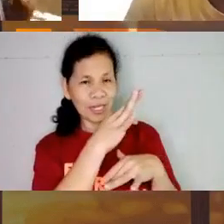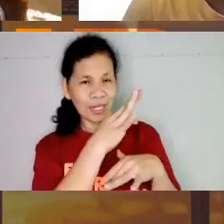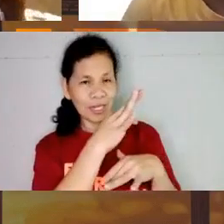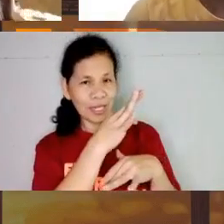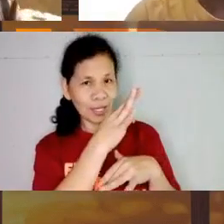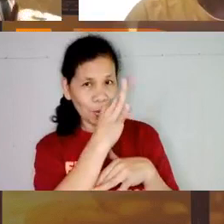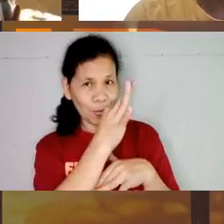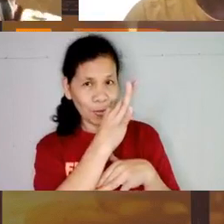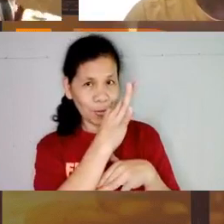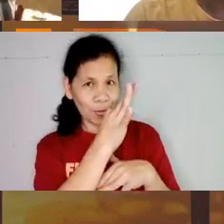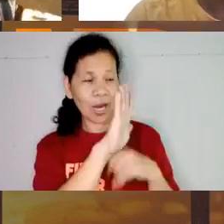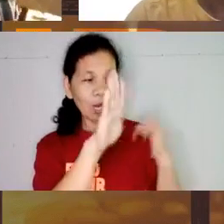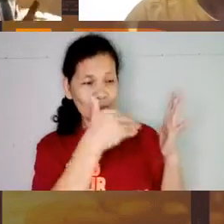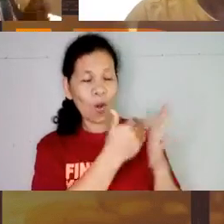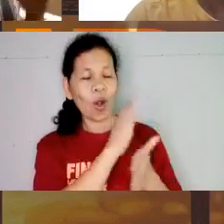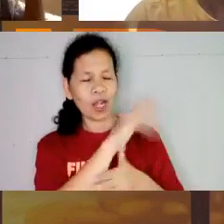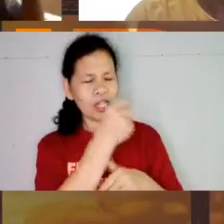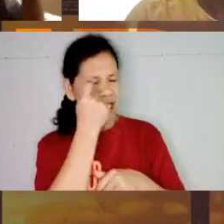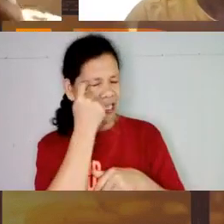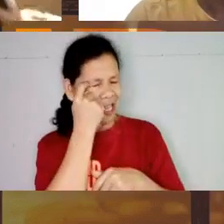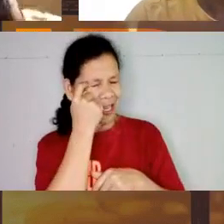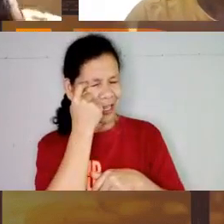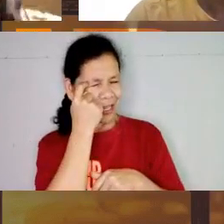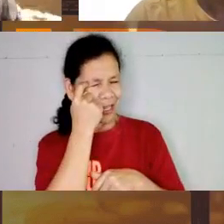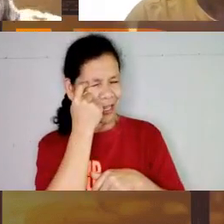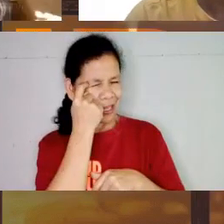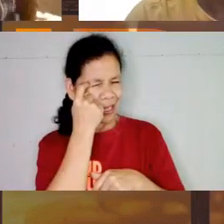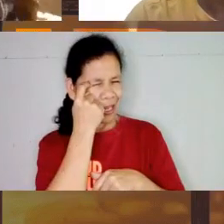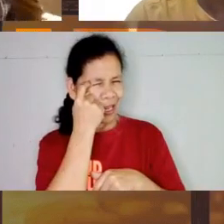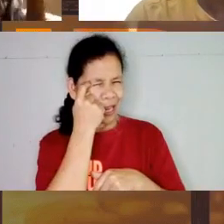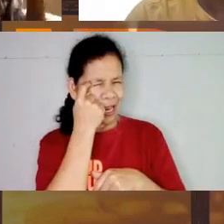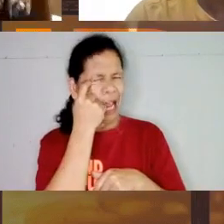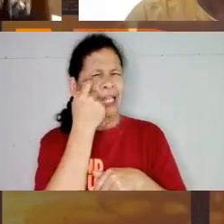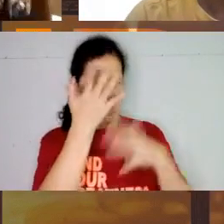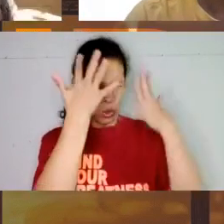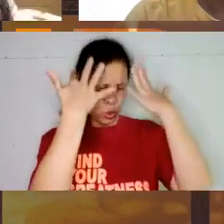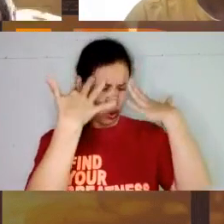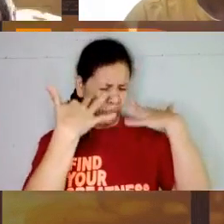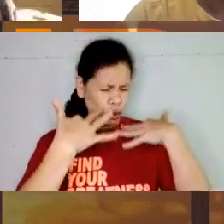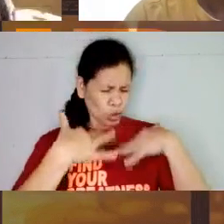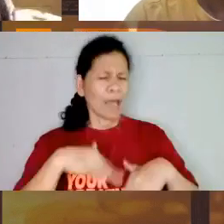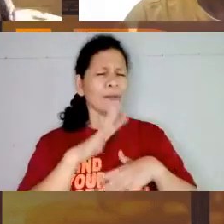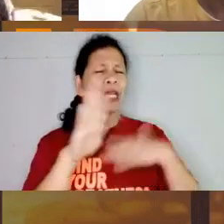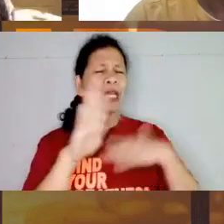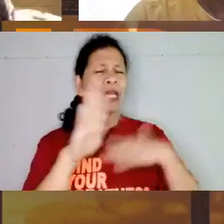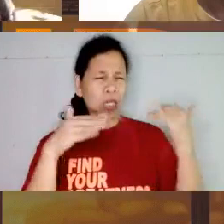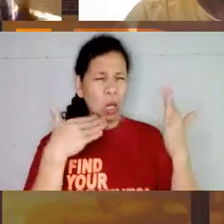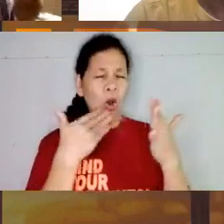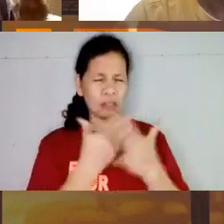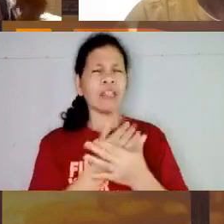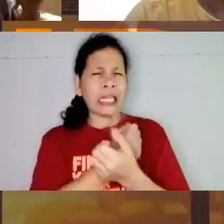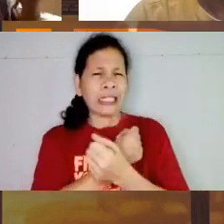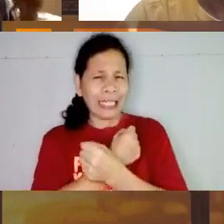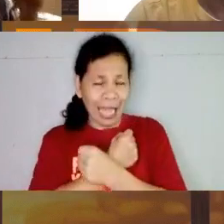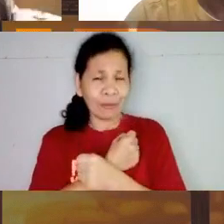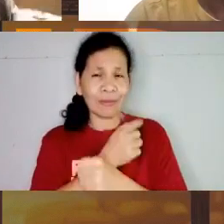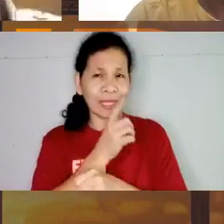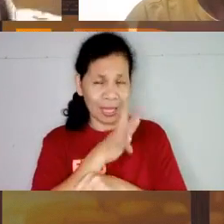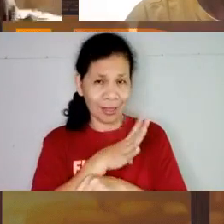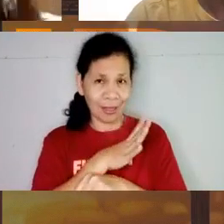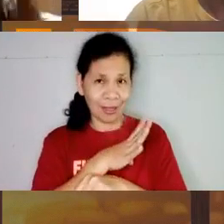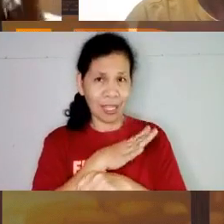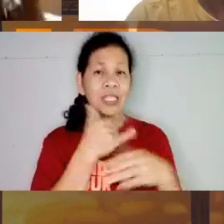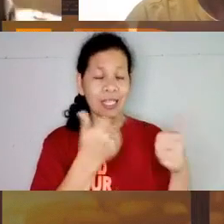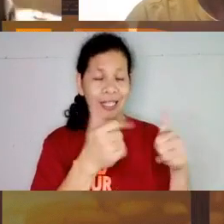and all your mind. Ibig sabihin, sa buong pagkatao mo, mahalin mo ang Diyos. This is the first